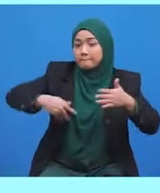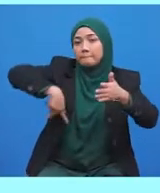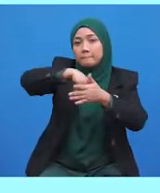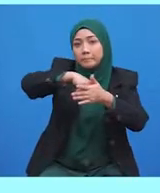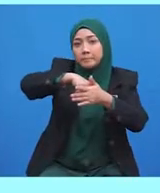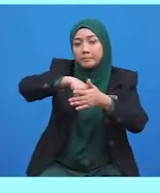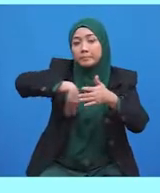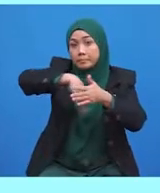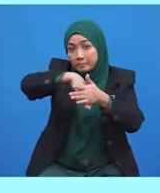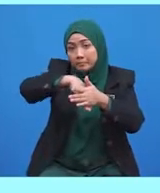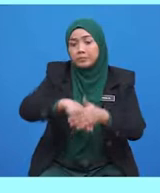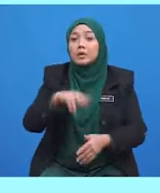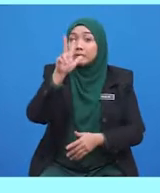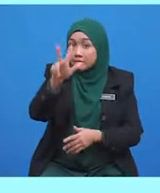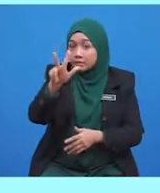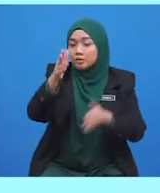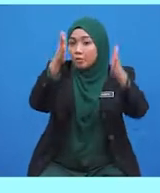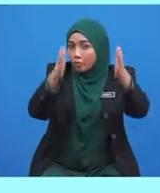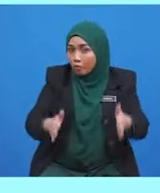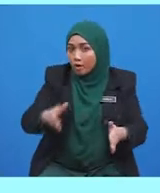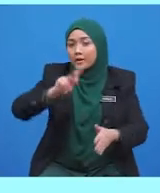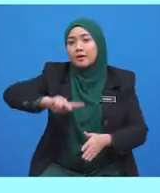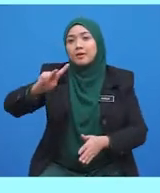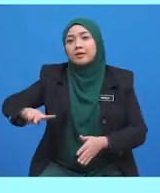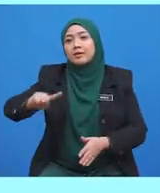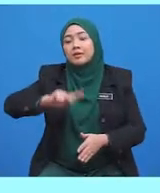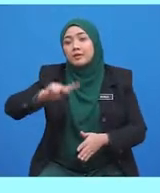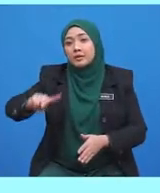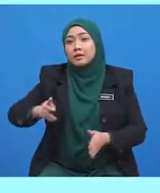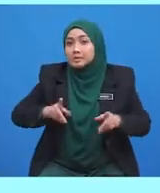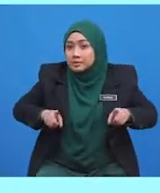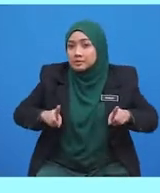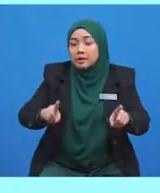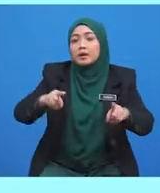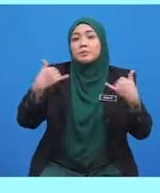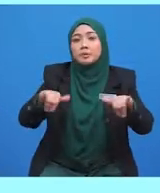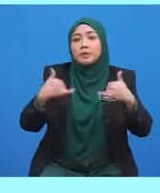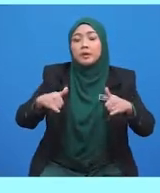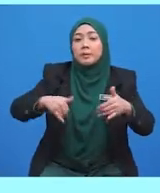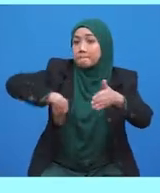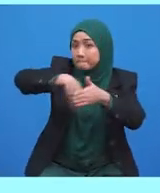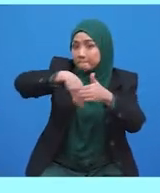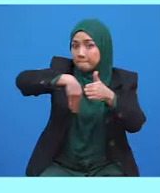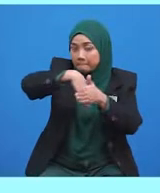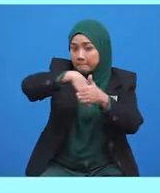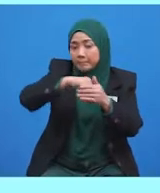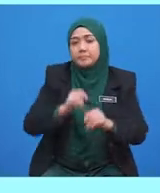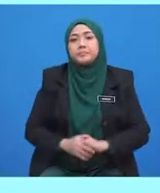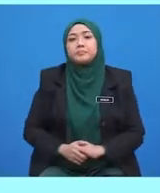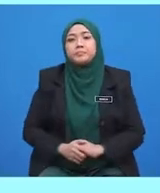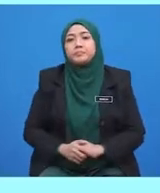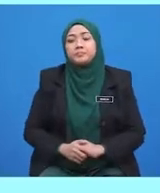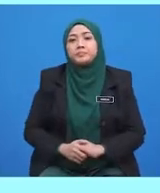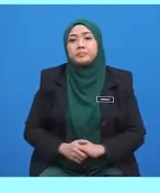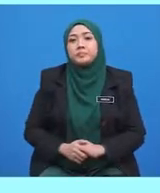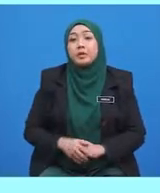Tiga kanak-kanak sedang bermain bola sepak. Kita teruskan dengan melengkapkan